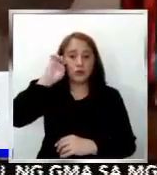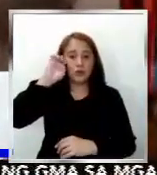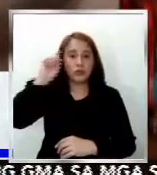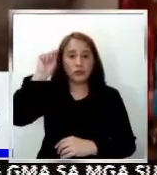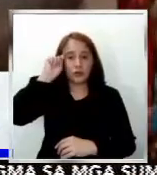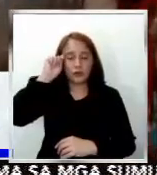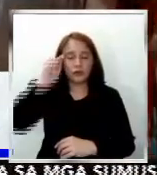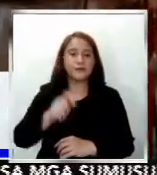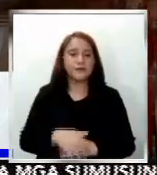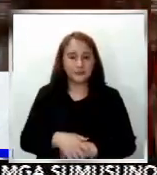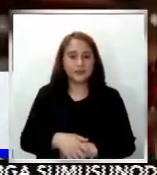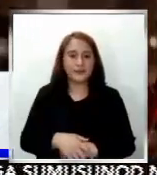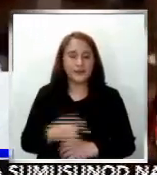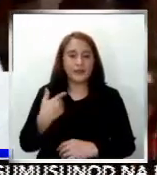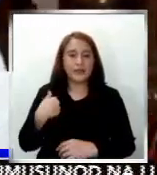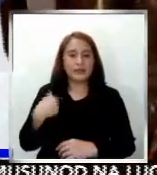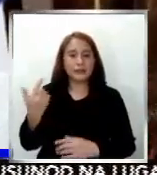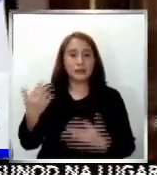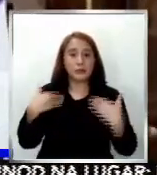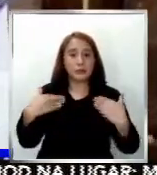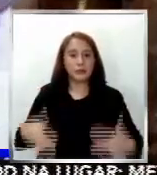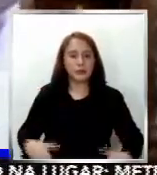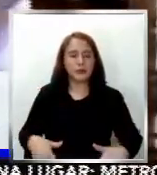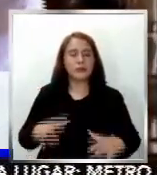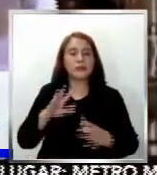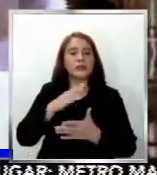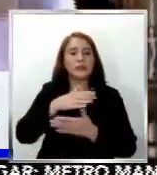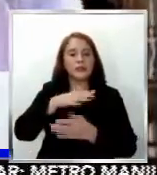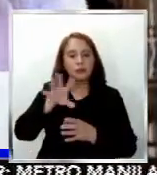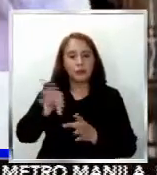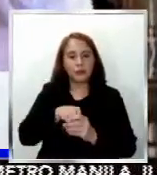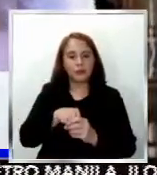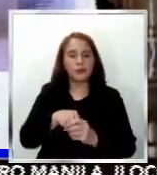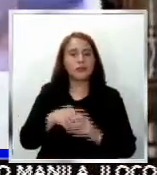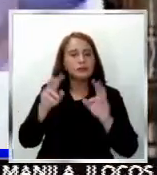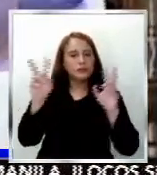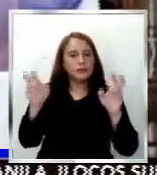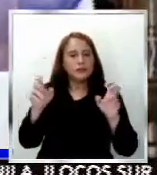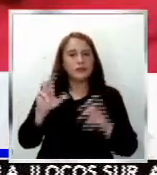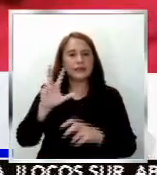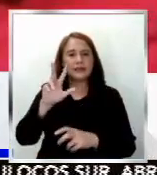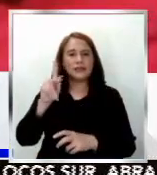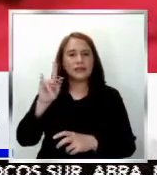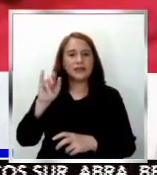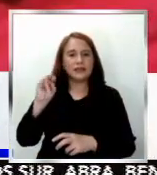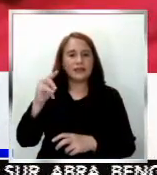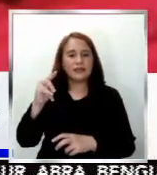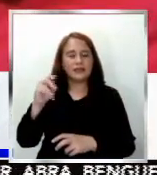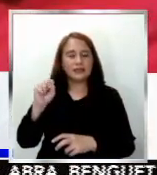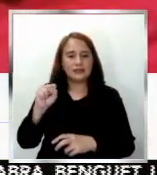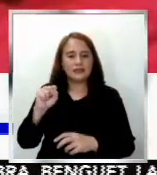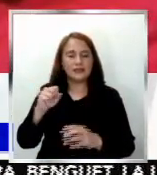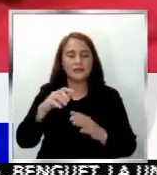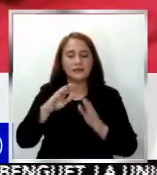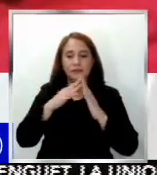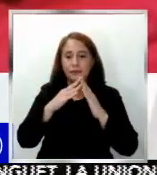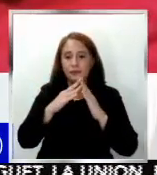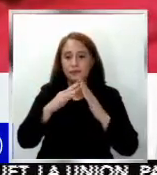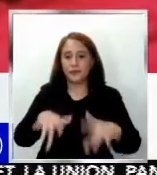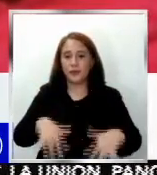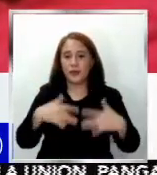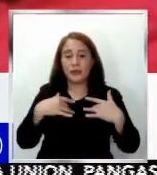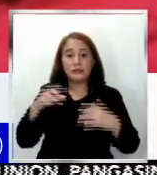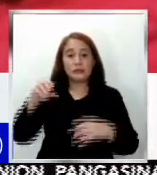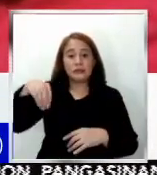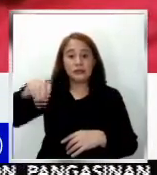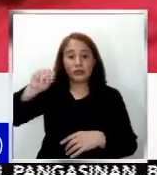Ang kanyang physical condition, bahagi raw ng kanyang tinatawag na Three Kings ng buhay. Alam mo, sa chess, pagka pa-endgame na, dapat